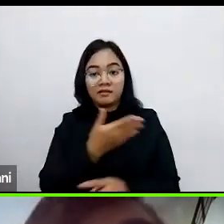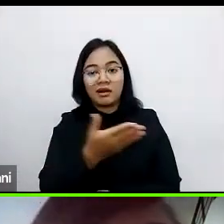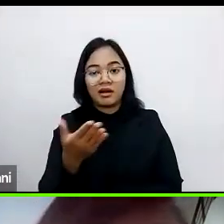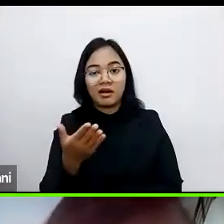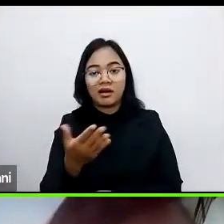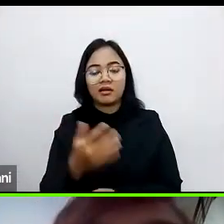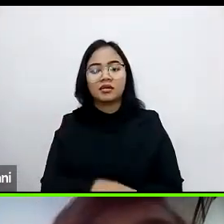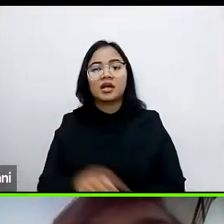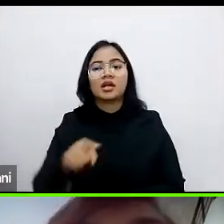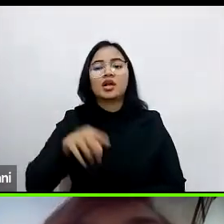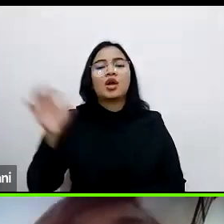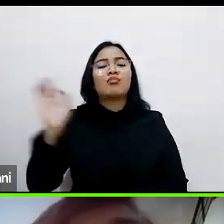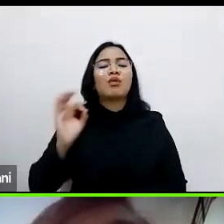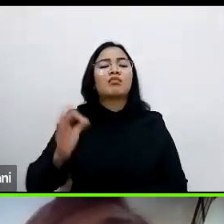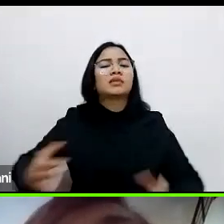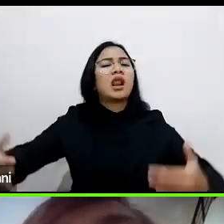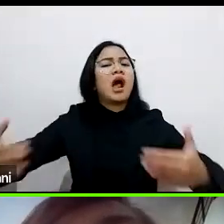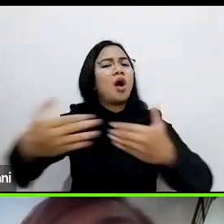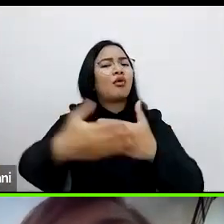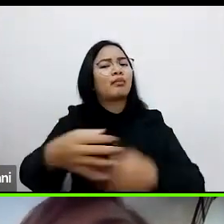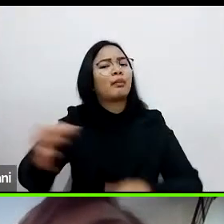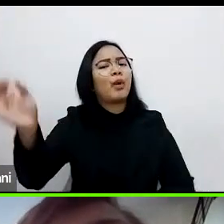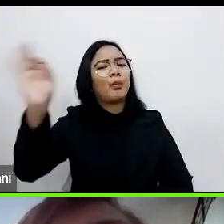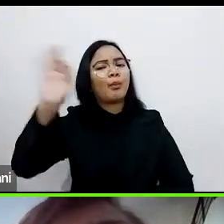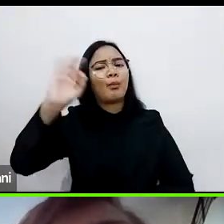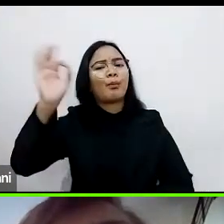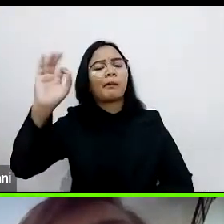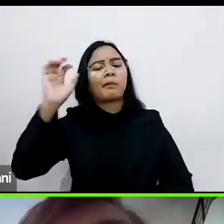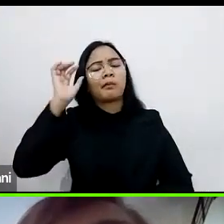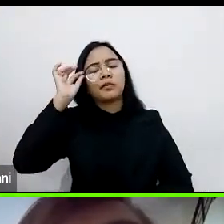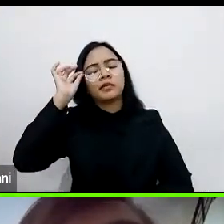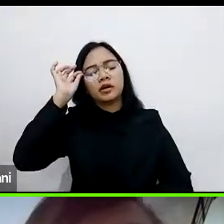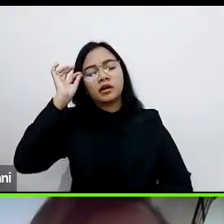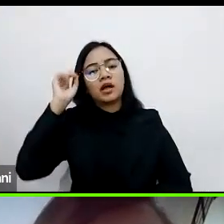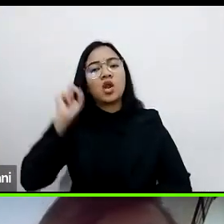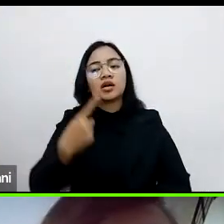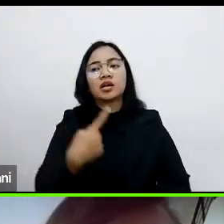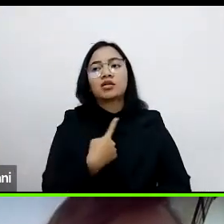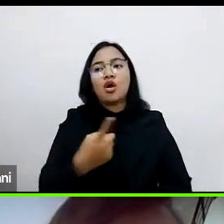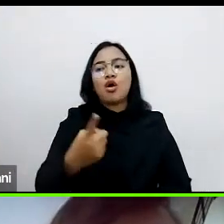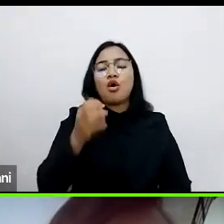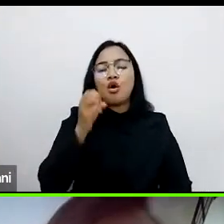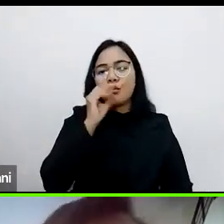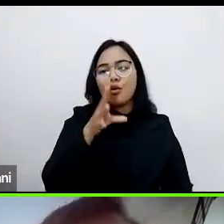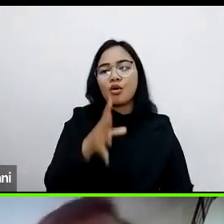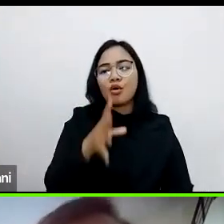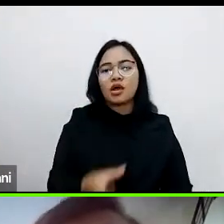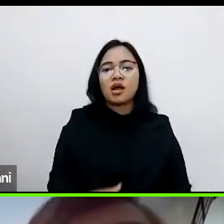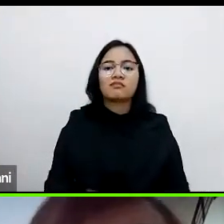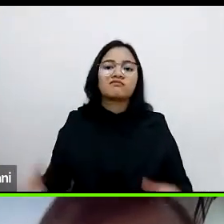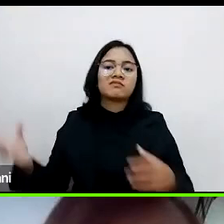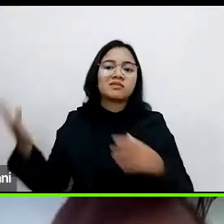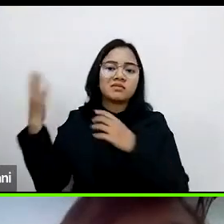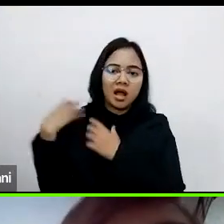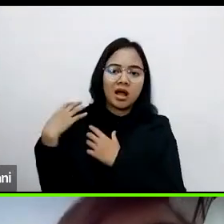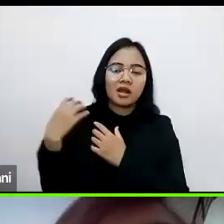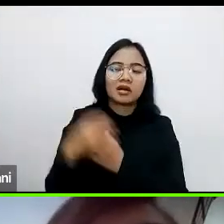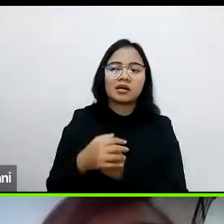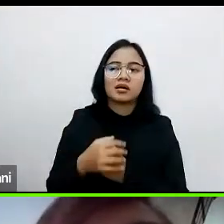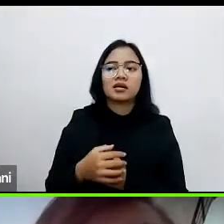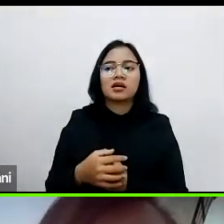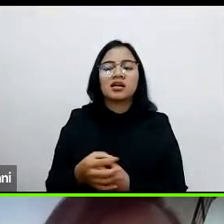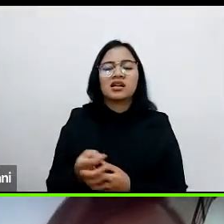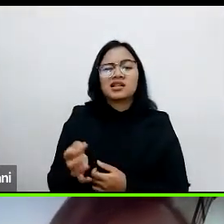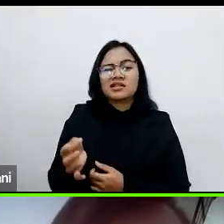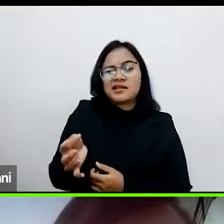belum terangkul seperti itu ya. Nah, tadi kalau kita ngomongin apa penanganan itu kan masih apa ya sangat sedikit ya kalau